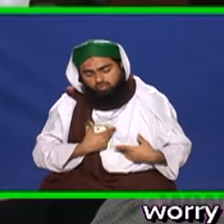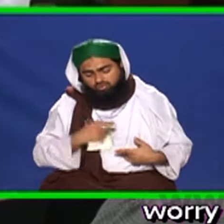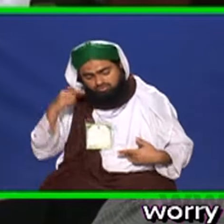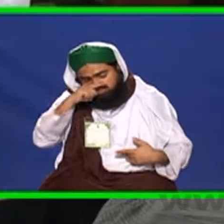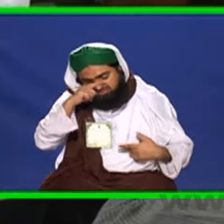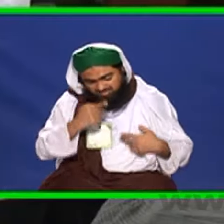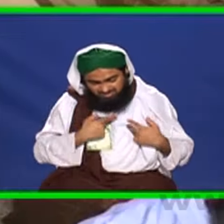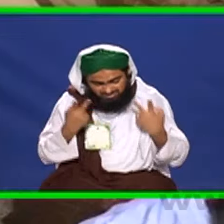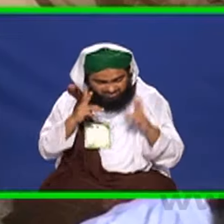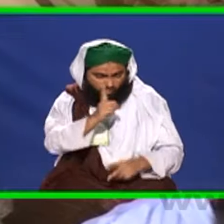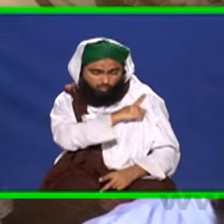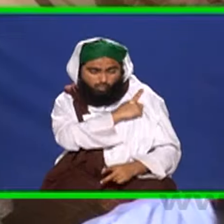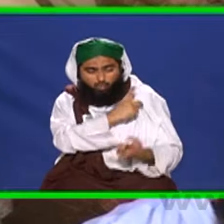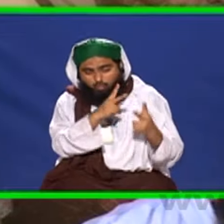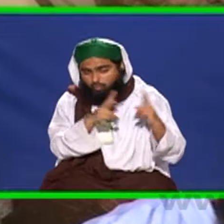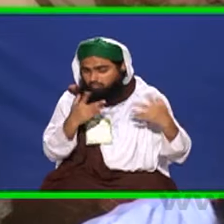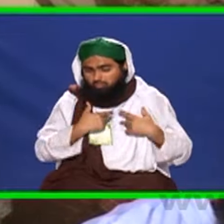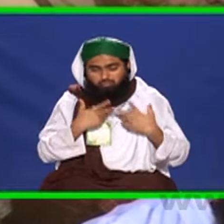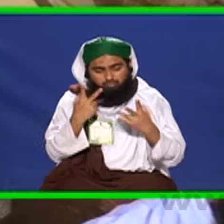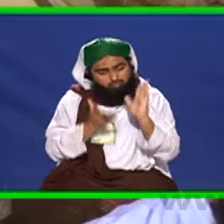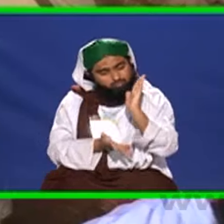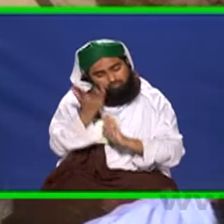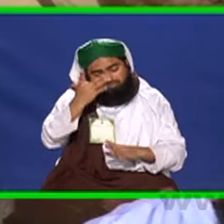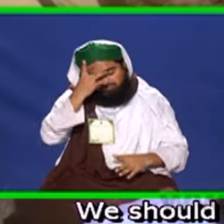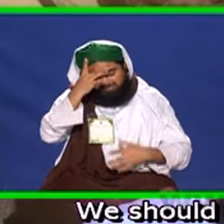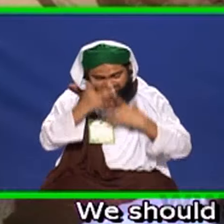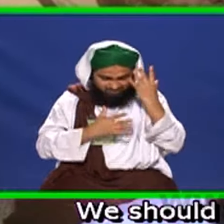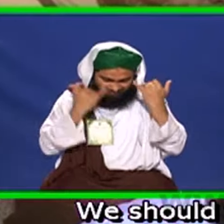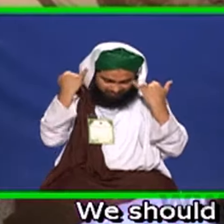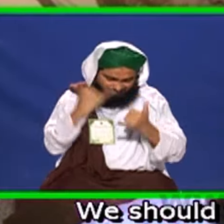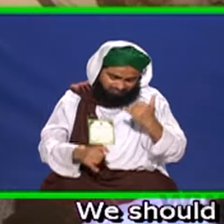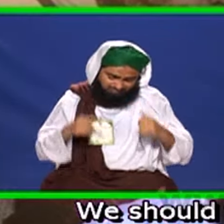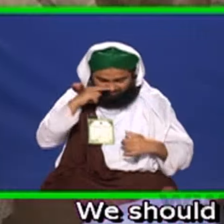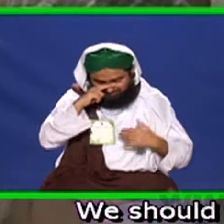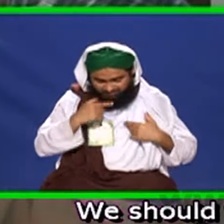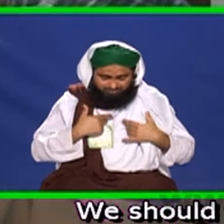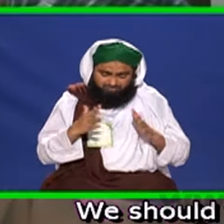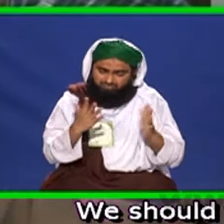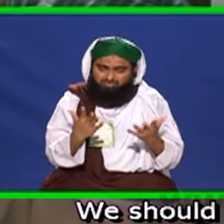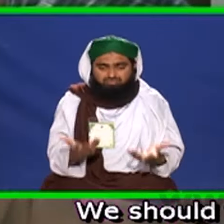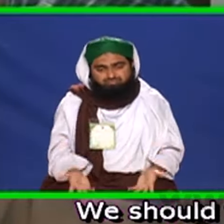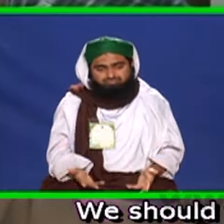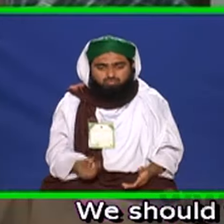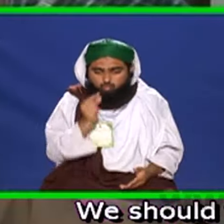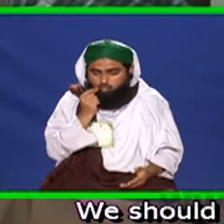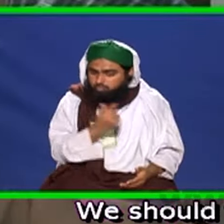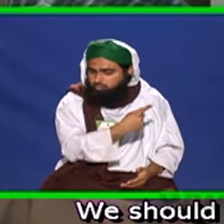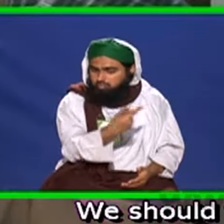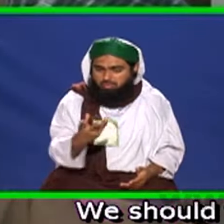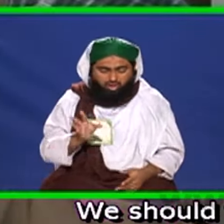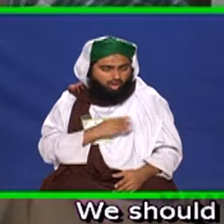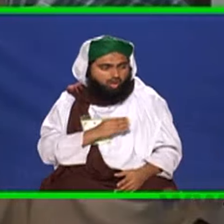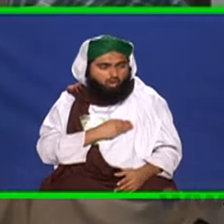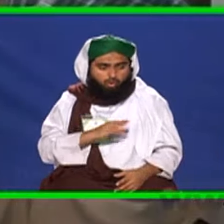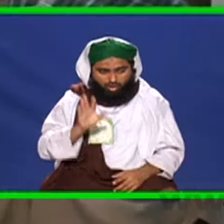ہوئے جا رہے ہیں کہ گناہوں پر شرم کا کبھی سوچا بھی نہیں کہ ہمیں شرمندہ بھی ہونا چاہیے، گناہوں پر ڈرنا بھی چاہیے. ہم بندوں سے ضرور ڈرتے